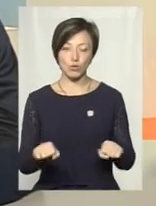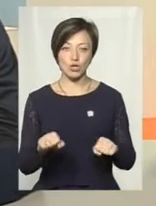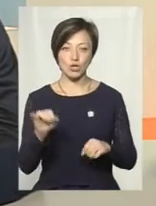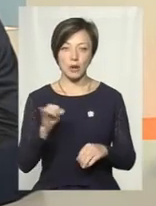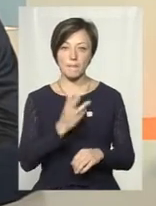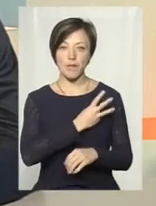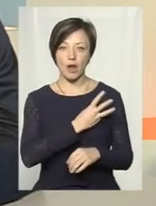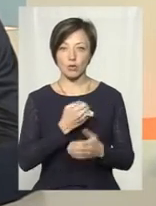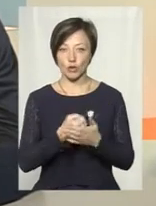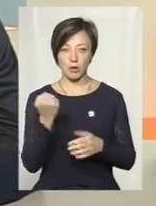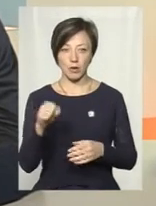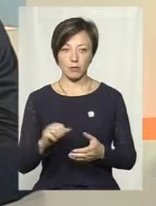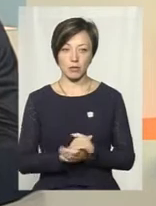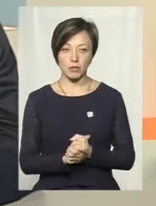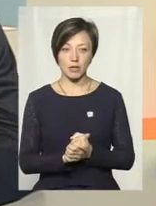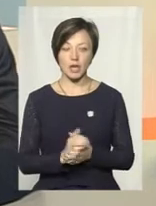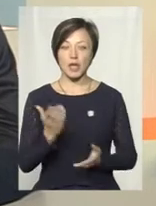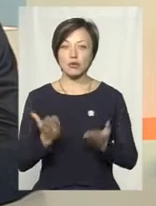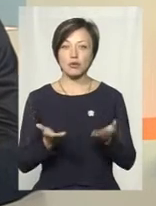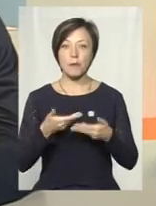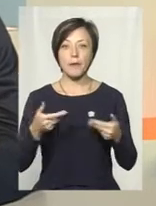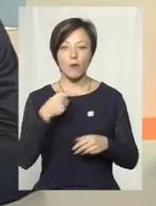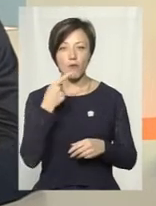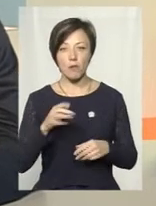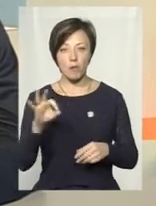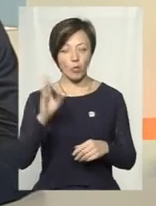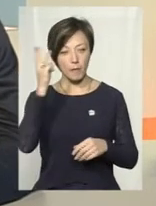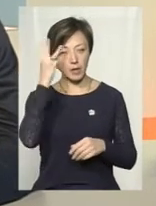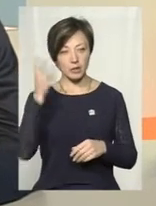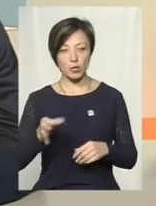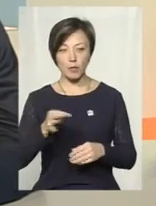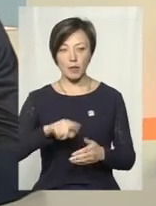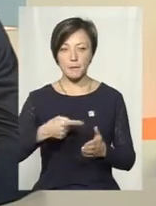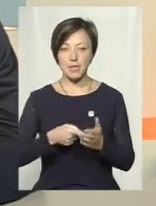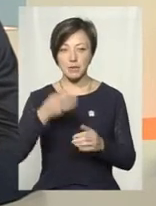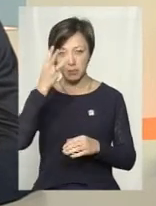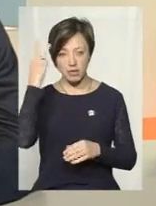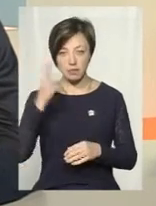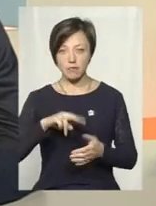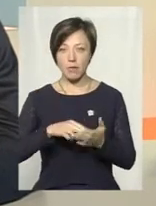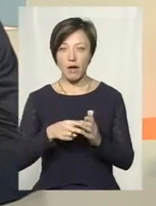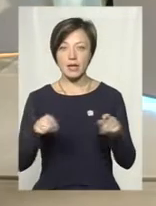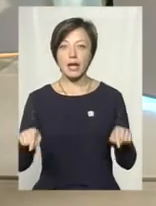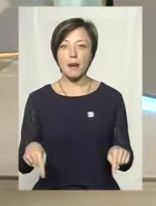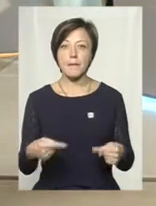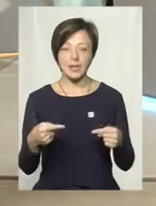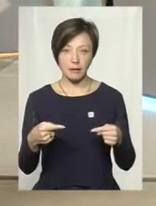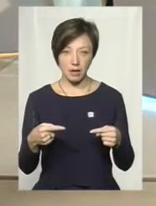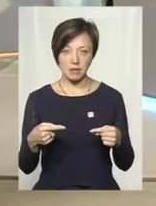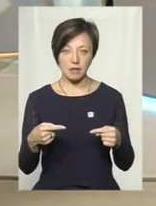і прагнення до перемоги. Якщо ми говоримо за Хмельницьку область і за місто Хмельницький в плані